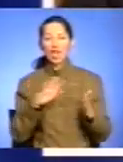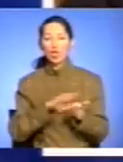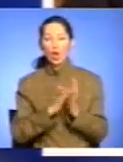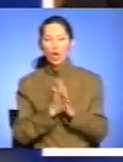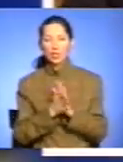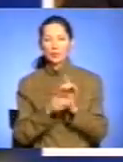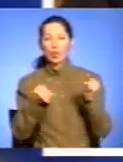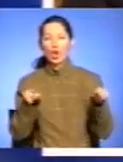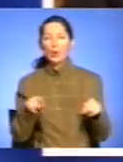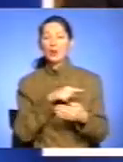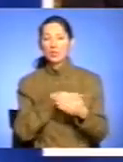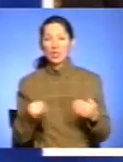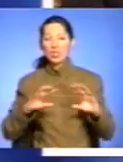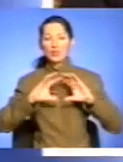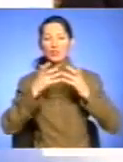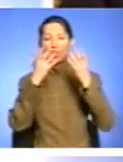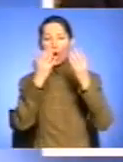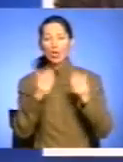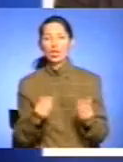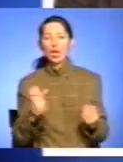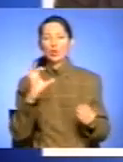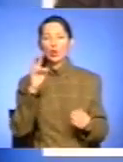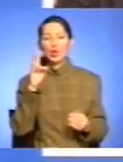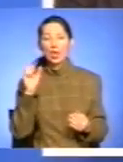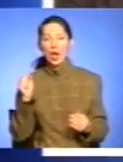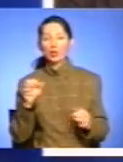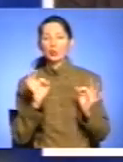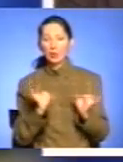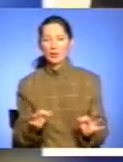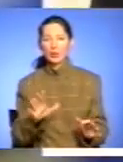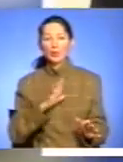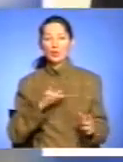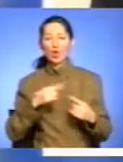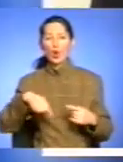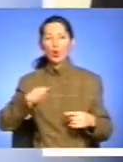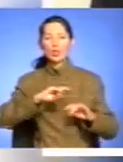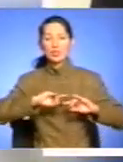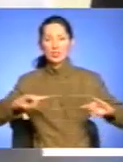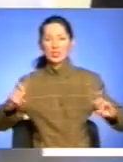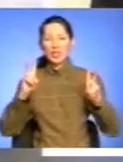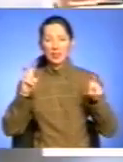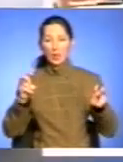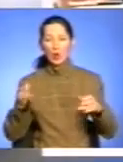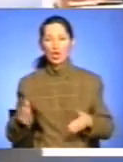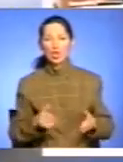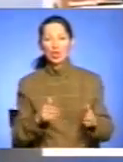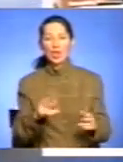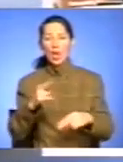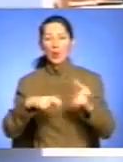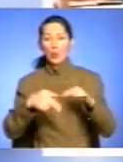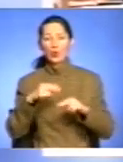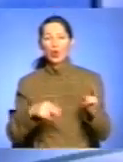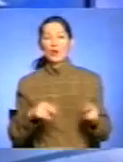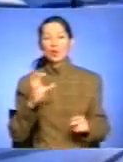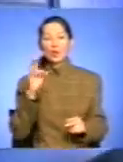У рамках відзначення Всесвітнього дня соціальної справедливості відбувся круглий стіл на тему «Шляхи побудови соціально справедливого